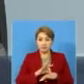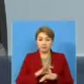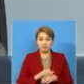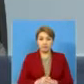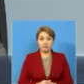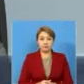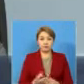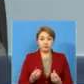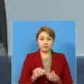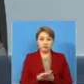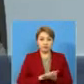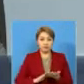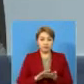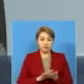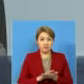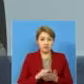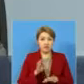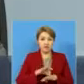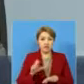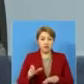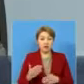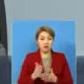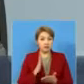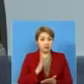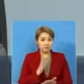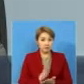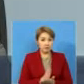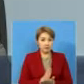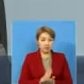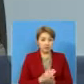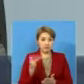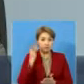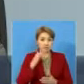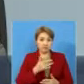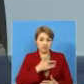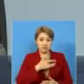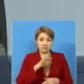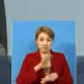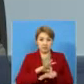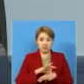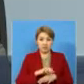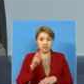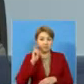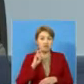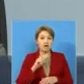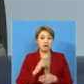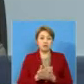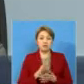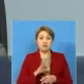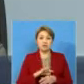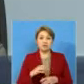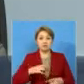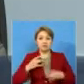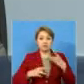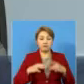То есть, еще раз повторюсь, это те пациенты, которые имеют хронические сердечные заболевания, сахарный диабет и